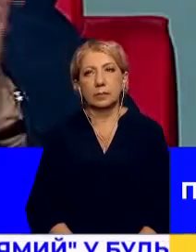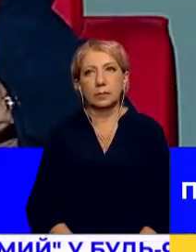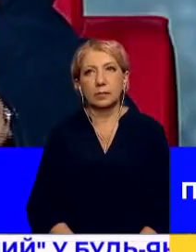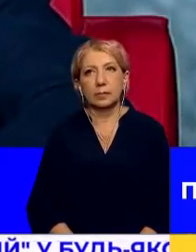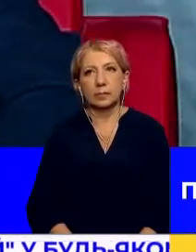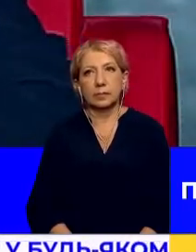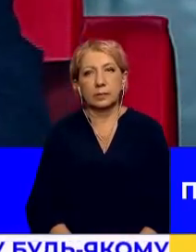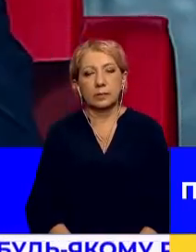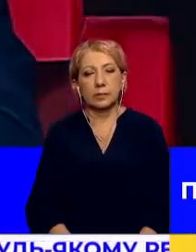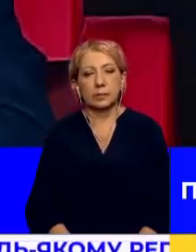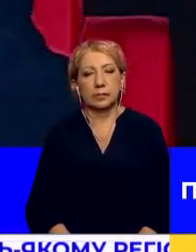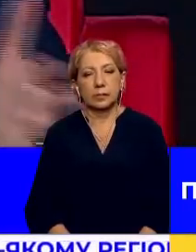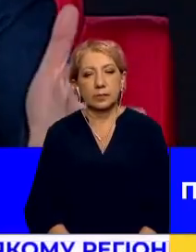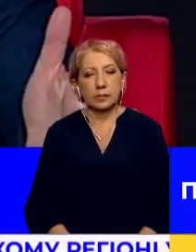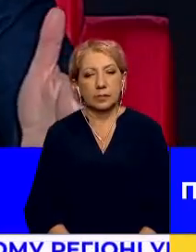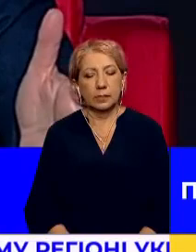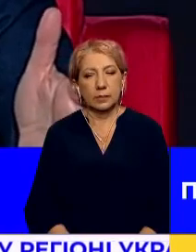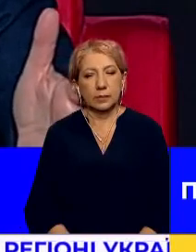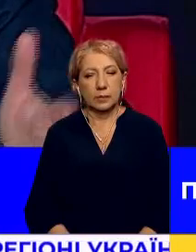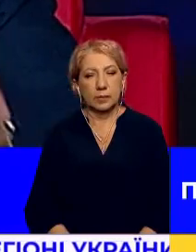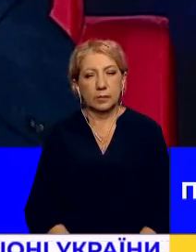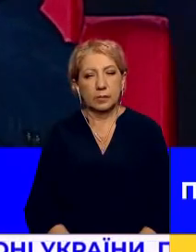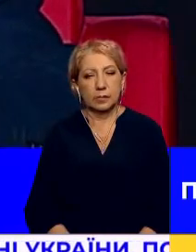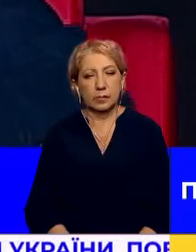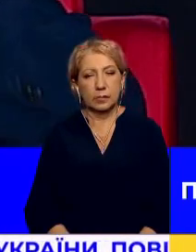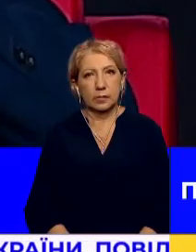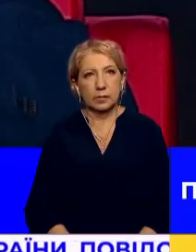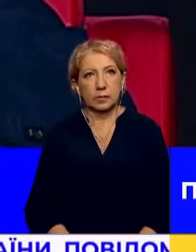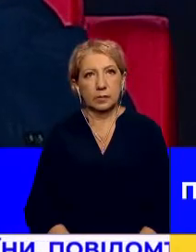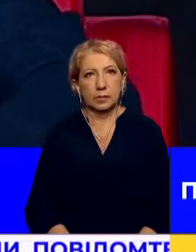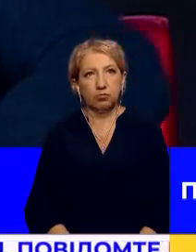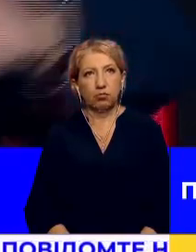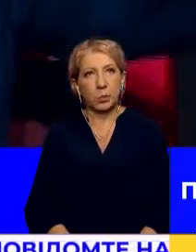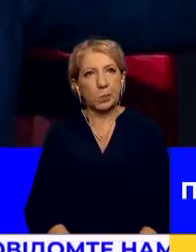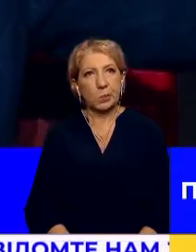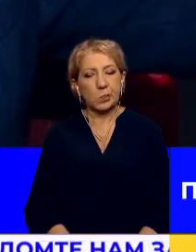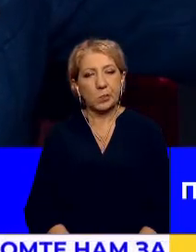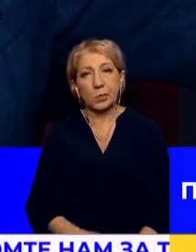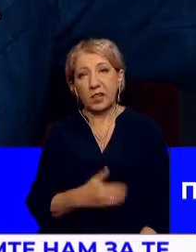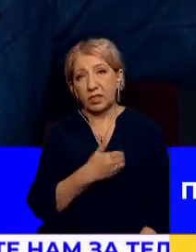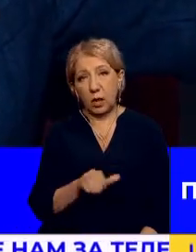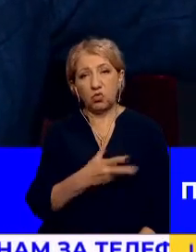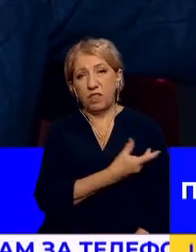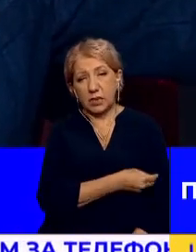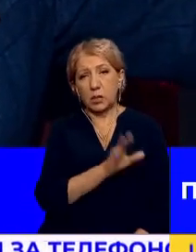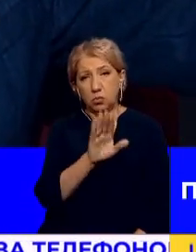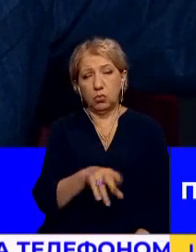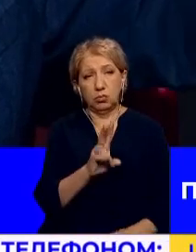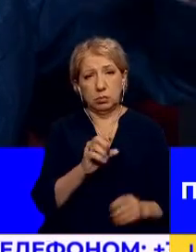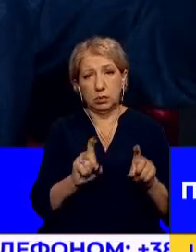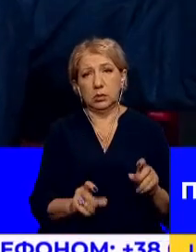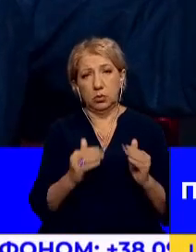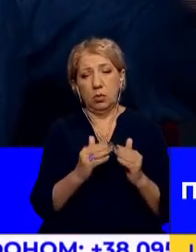звичайно, ще раз, це не примус, це обмеження. Хочете не вакцинуватись, будь ласка, життя, світ